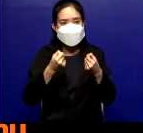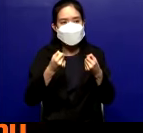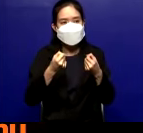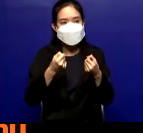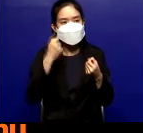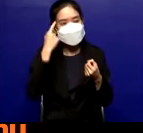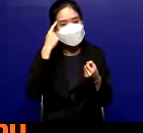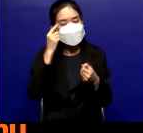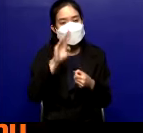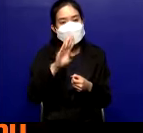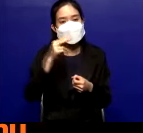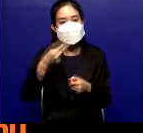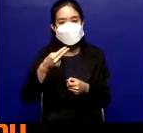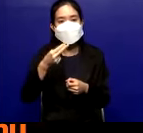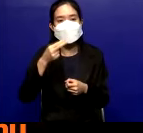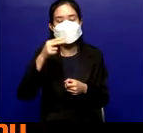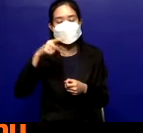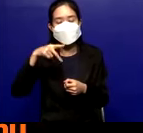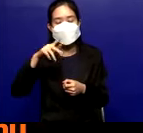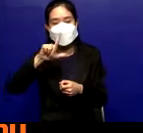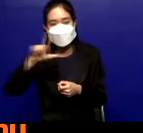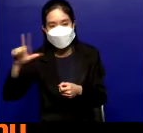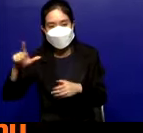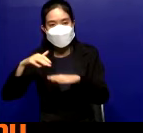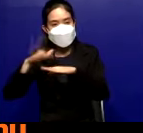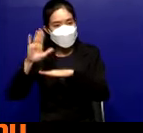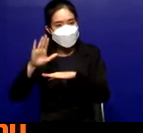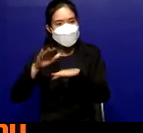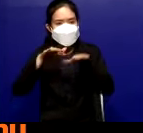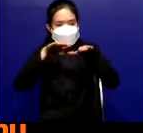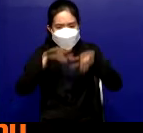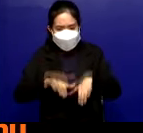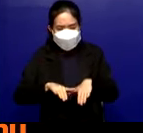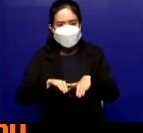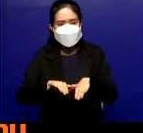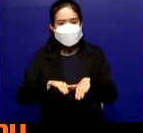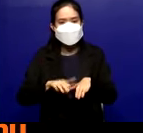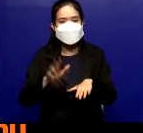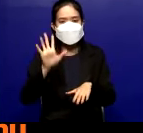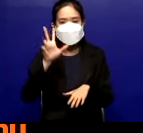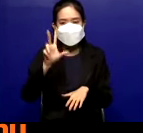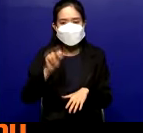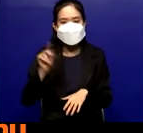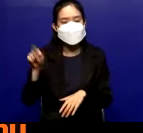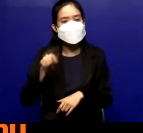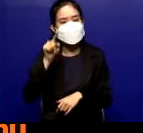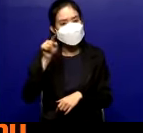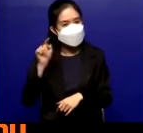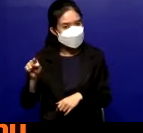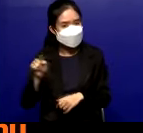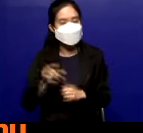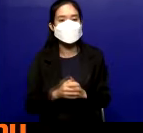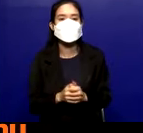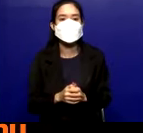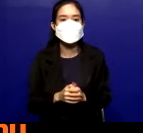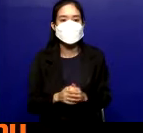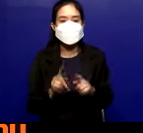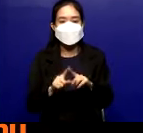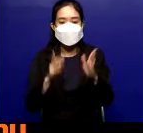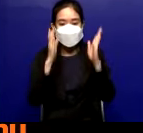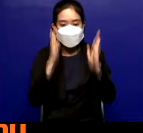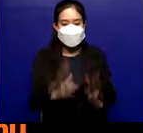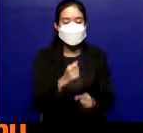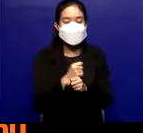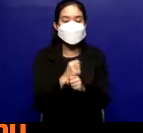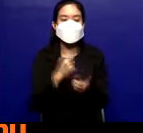พียง 44,000 ล้านลดไปเกือบ 30% นะคะทั้งที่ผู้ประกันตนเนี่ยลดลงเพียงแค่